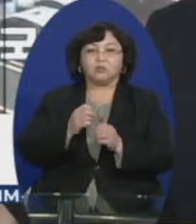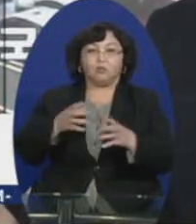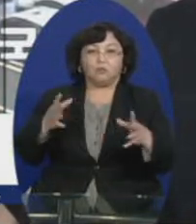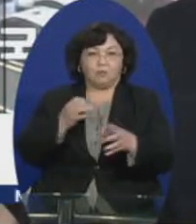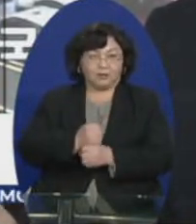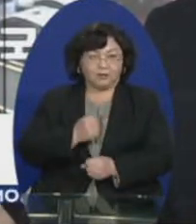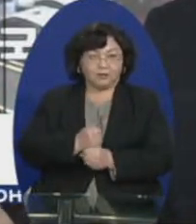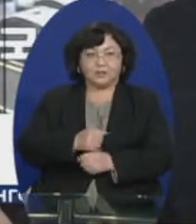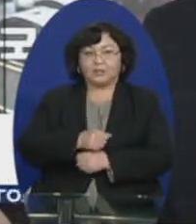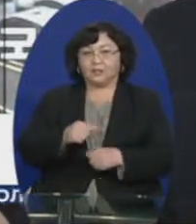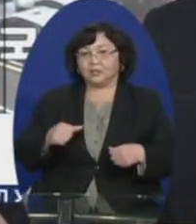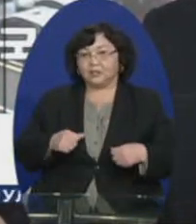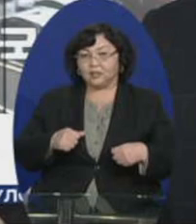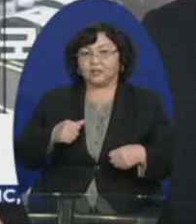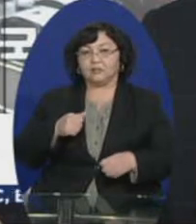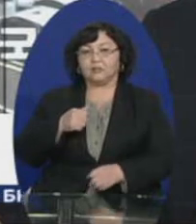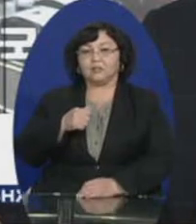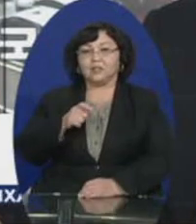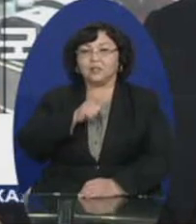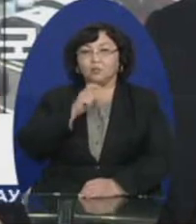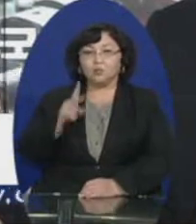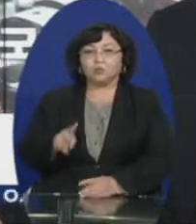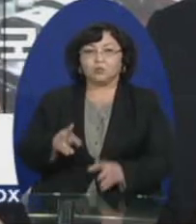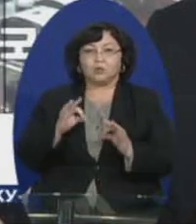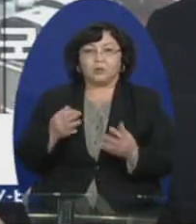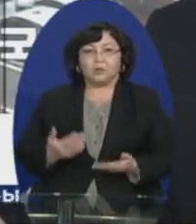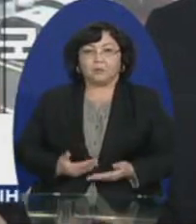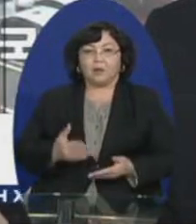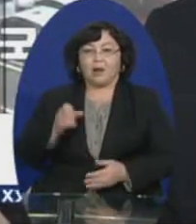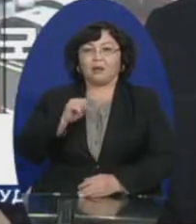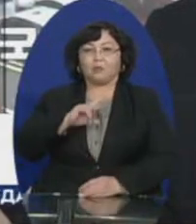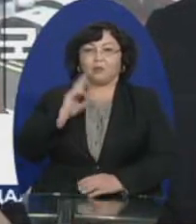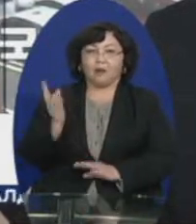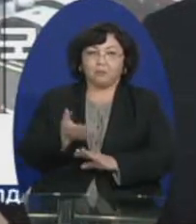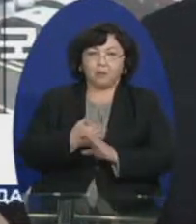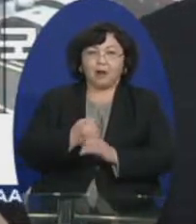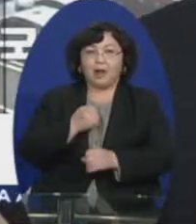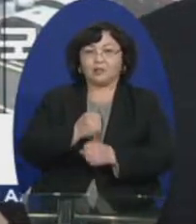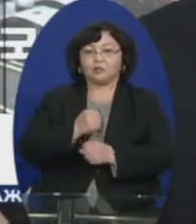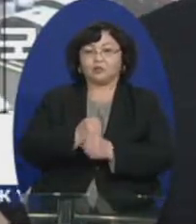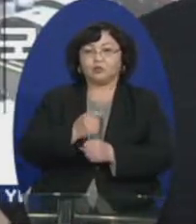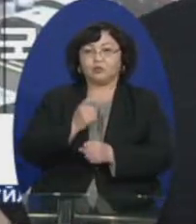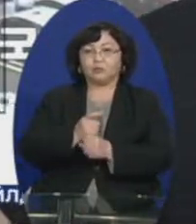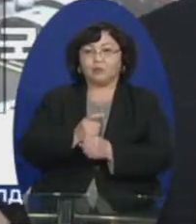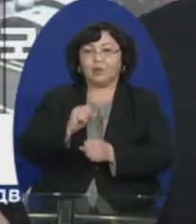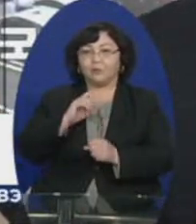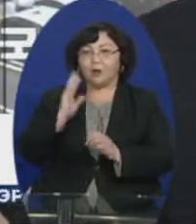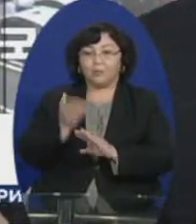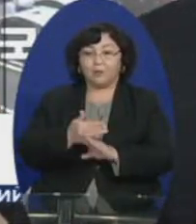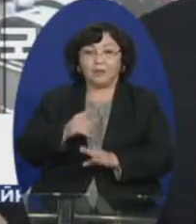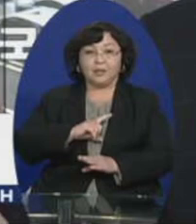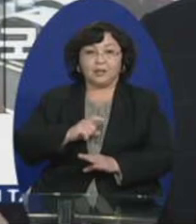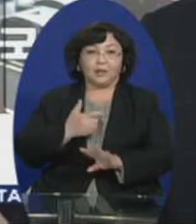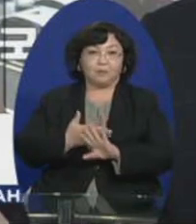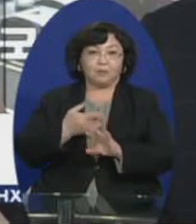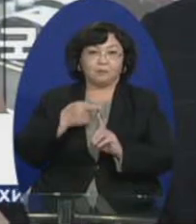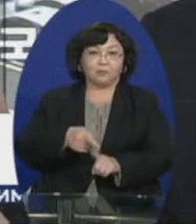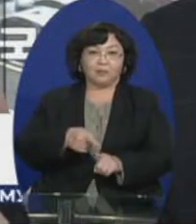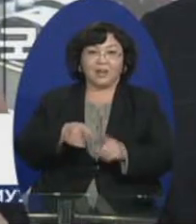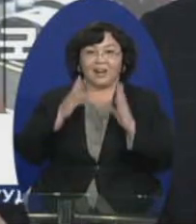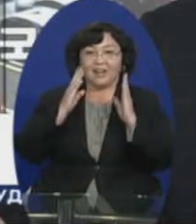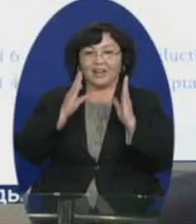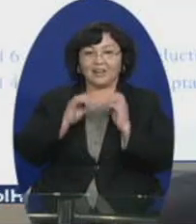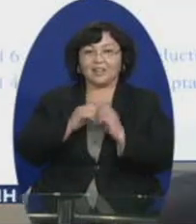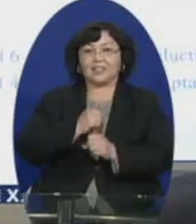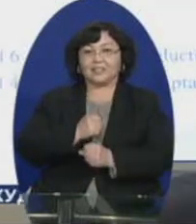буцаагаад иргэдийнхэн эрүүл байдлаар аюулгүй байдлаар хөдөлмөрийн аюулгүй байдлаар эрхийг хамгаалах байдлаар бүр хаана онцгой